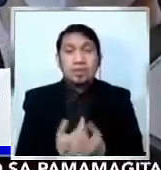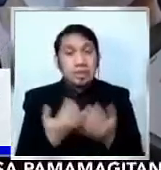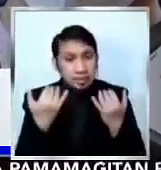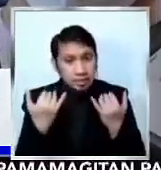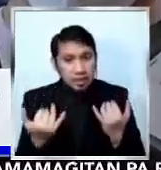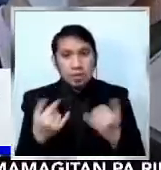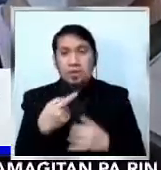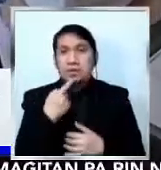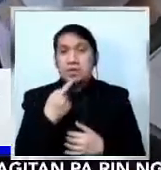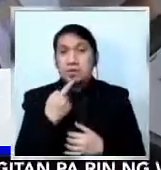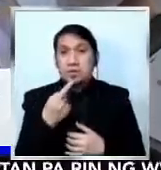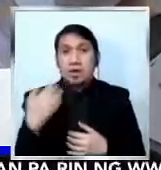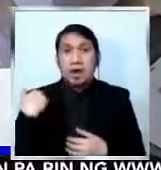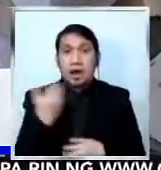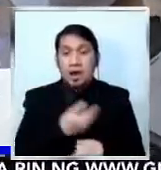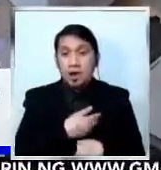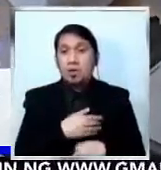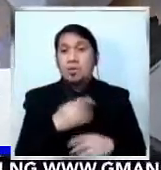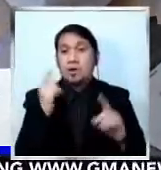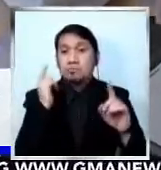yung pangarap natin,